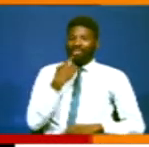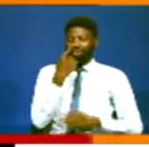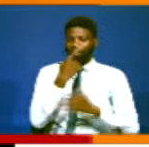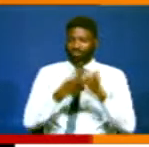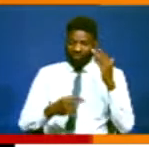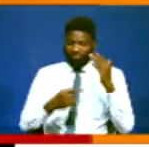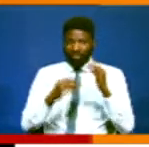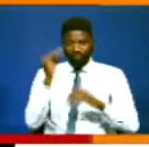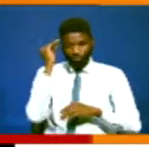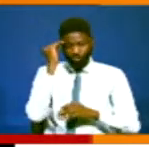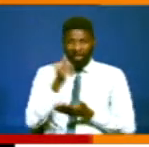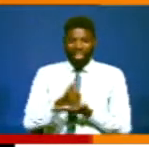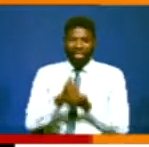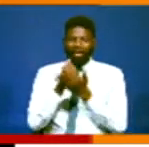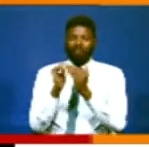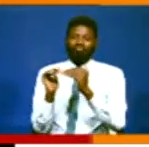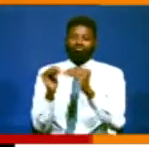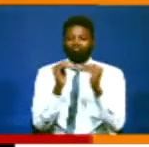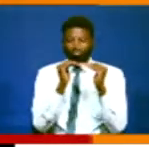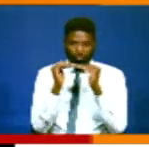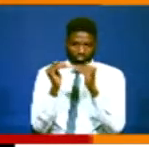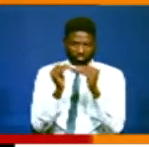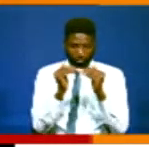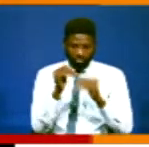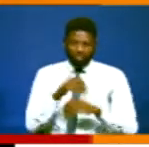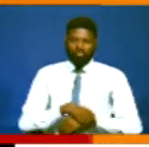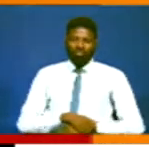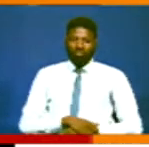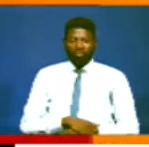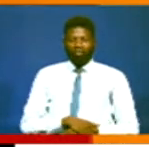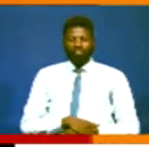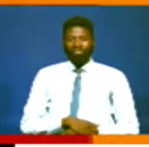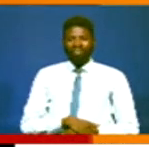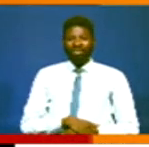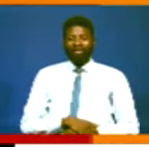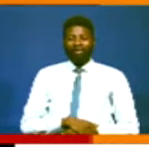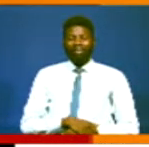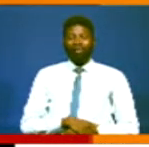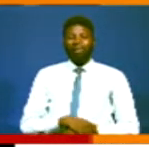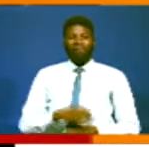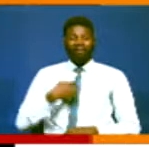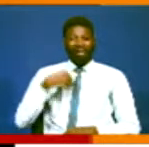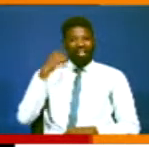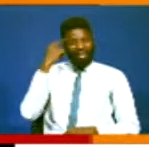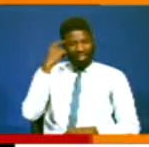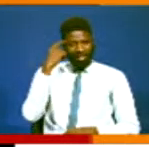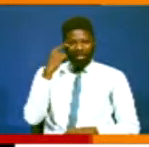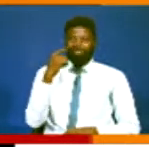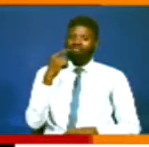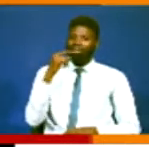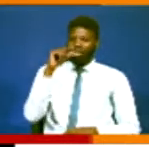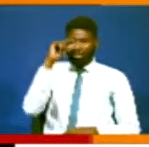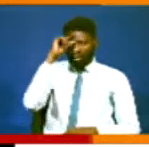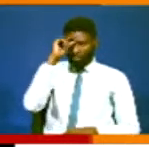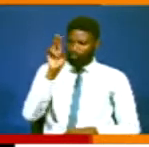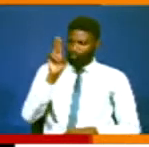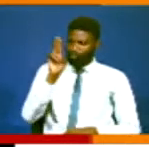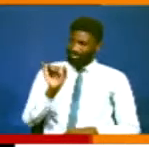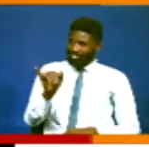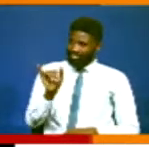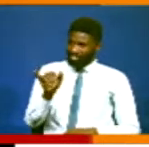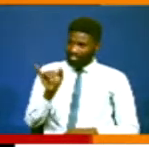equalizer. Kwa hivyo nafikiri serikali inatumia hiyo falsafa ya